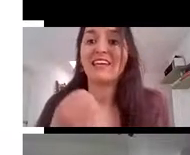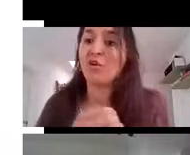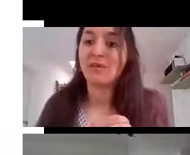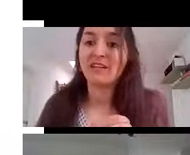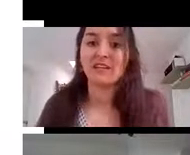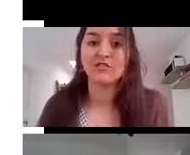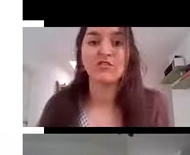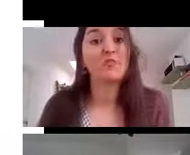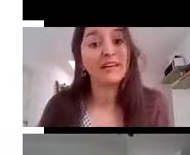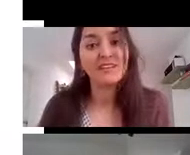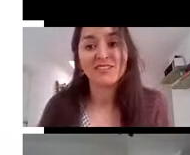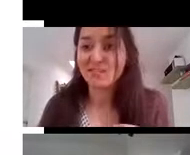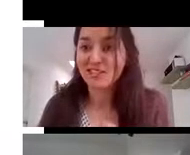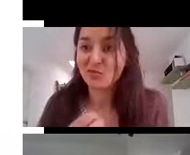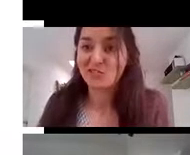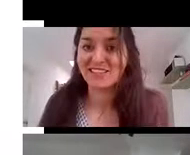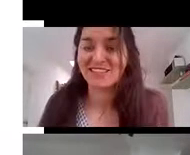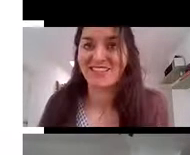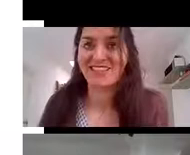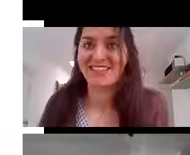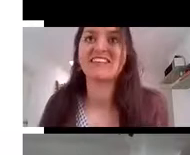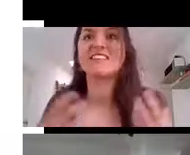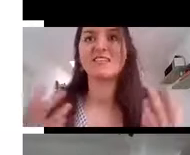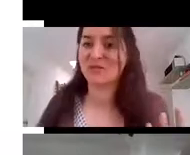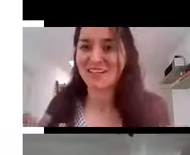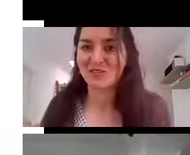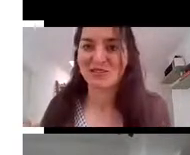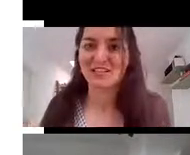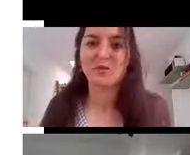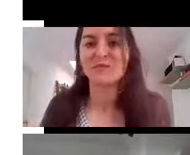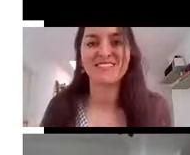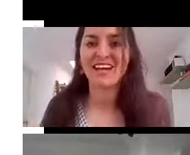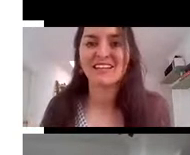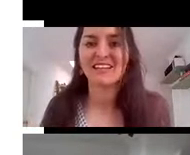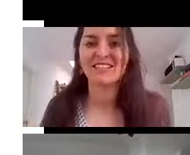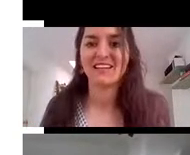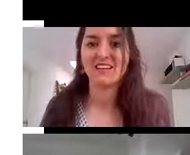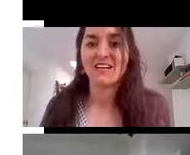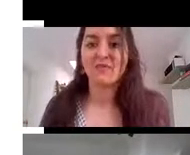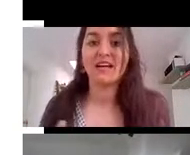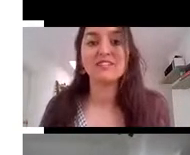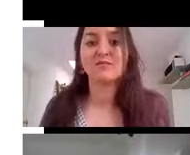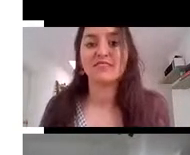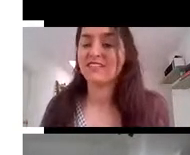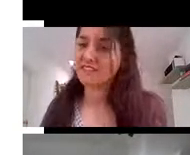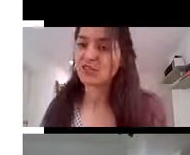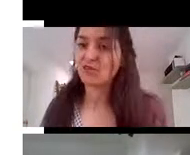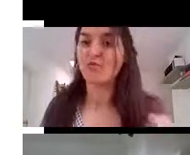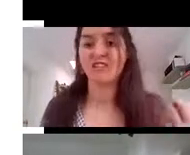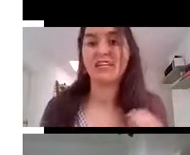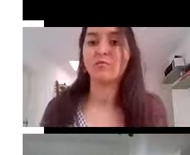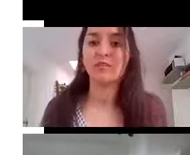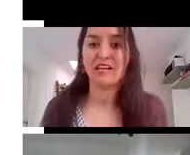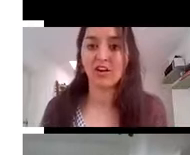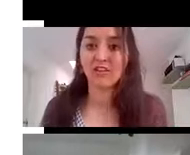dat de 1 hobby regel nu weg is, betekent ook niet dat dat risico daardoor niet meer bestaande is. Dat is een bestaand risico om